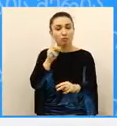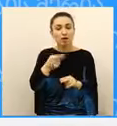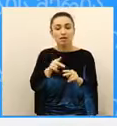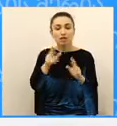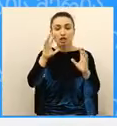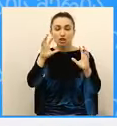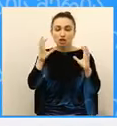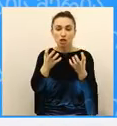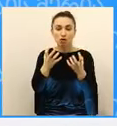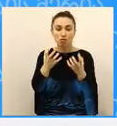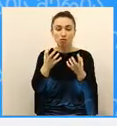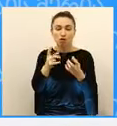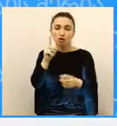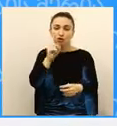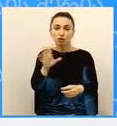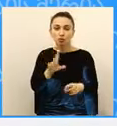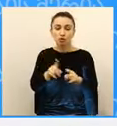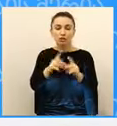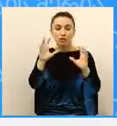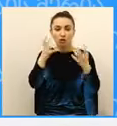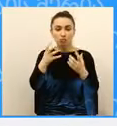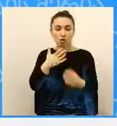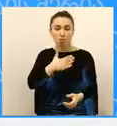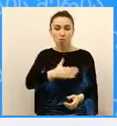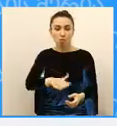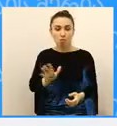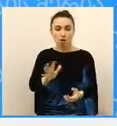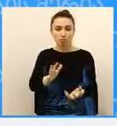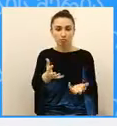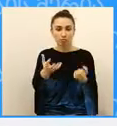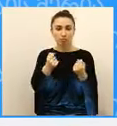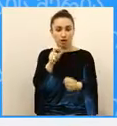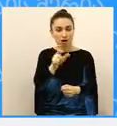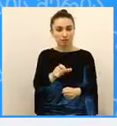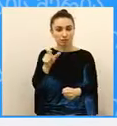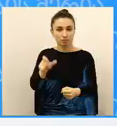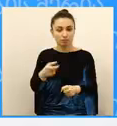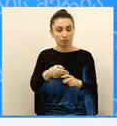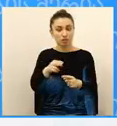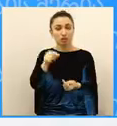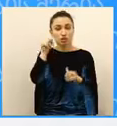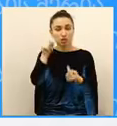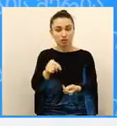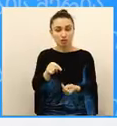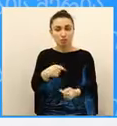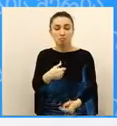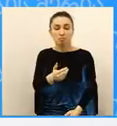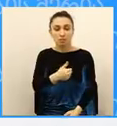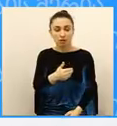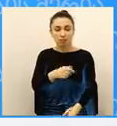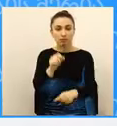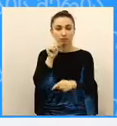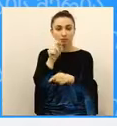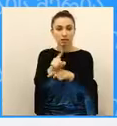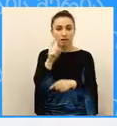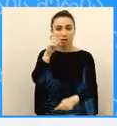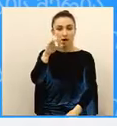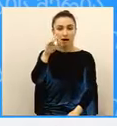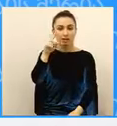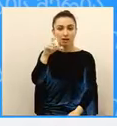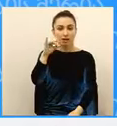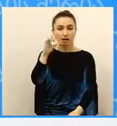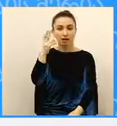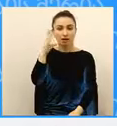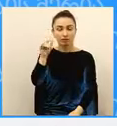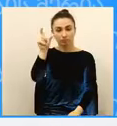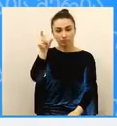ეს სერიოზულ დისკომფორტს და სერიოზულ უკმაყოფილებას იწვევს ადამიანებში. შესაბამისად, მინდა დავავალო ხმალაძეს, ირაკლის,